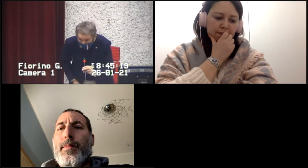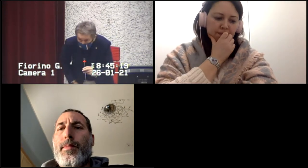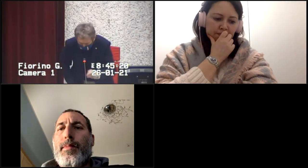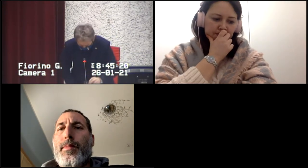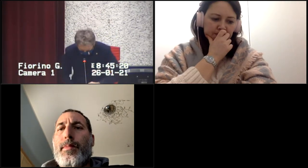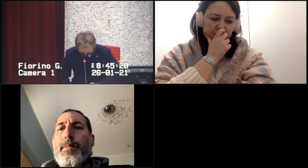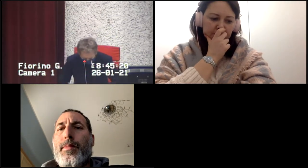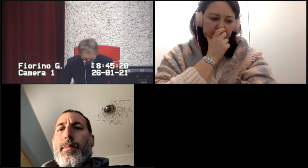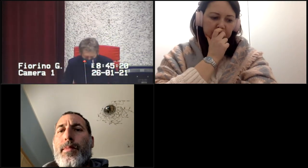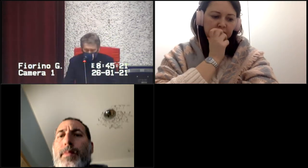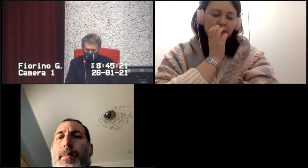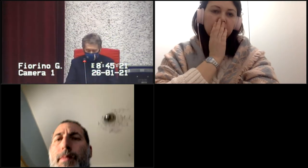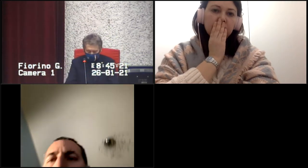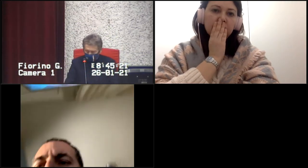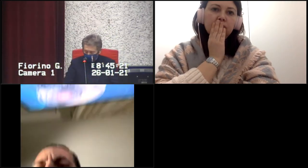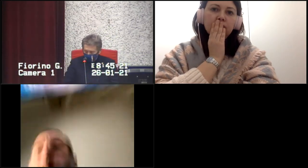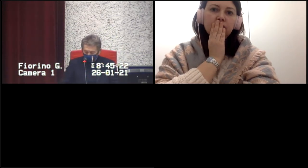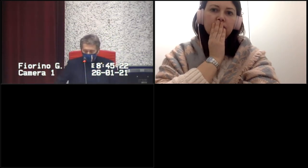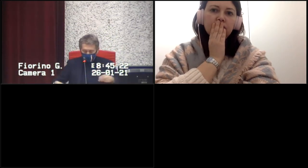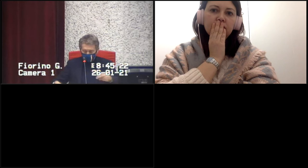Grazie a tutti.